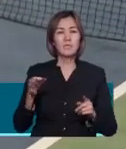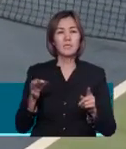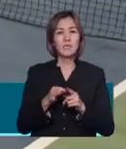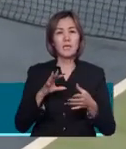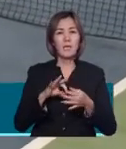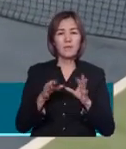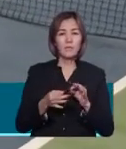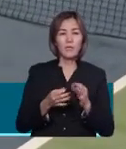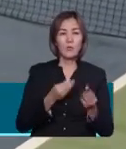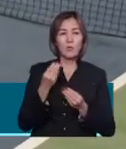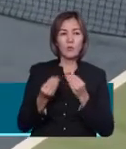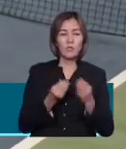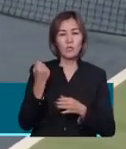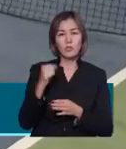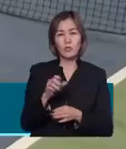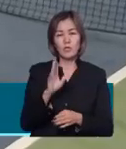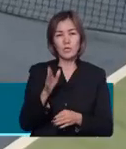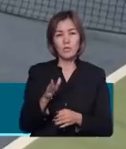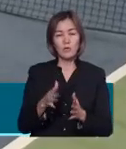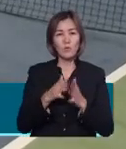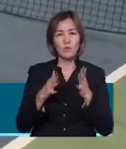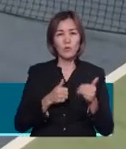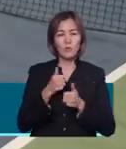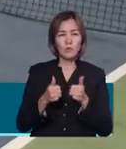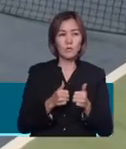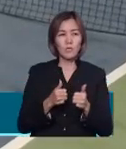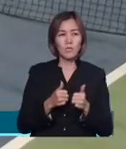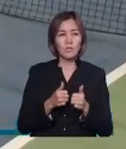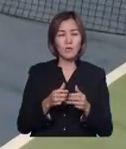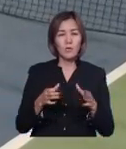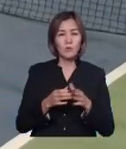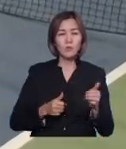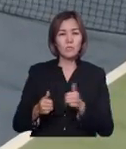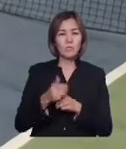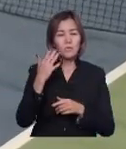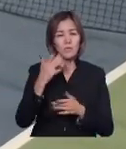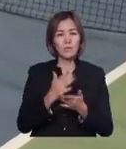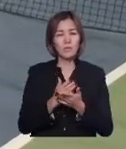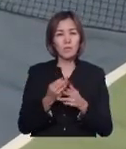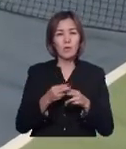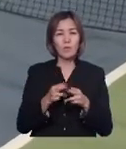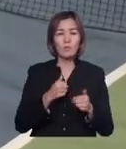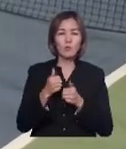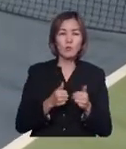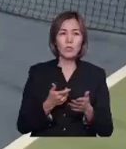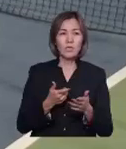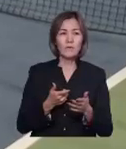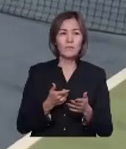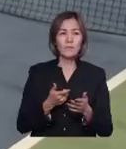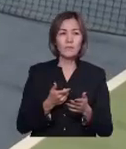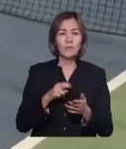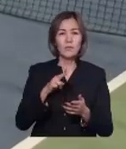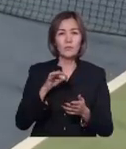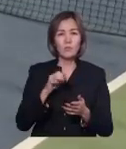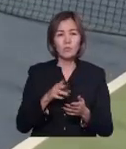олимпиада ойындарында жүлдегер атану, сонымен қатар үлкен дулыға турнирінде топ жарсам деген арманым бар. Бұл додаларда бізде Рибакина мен